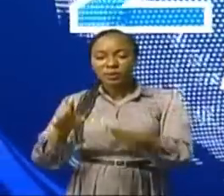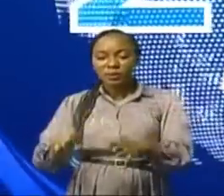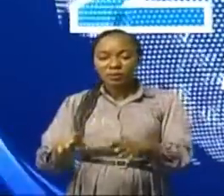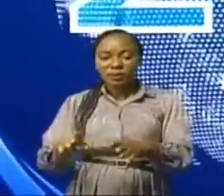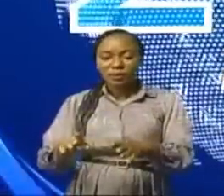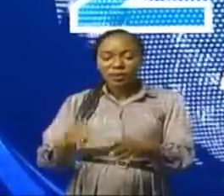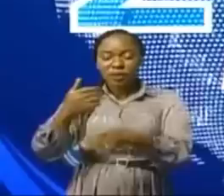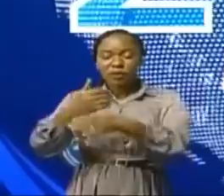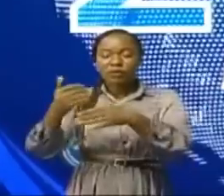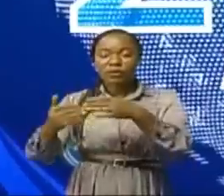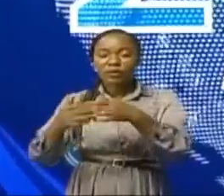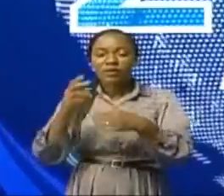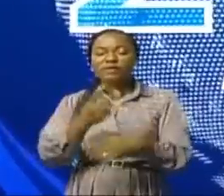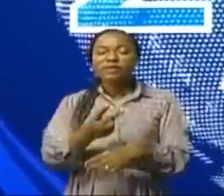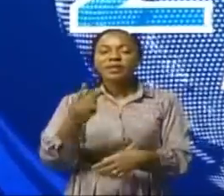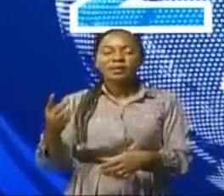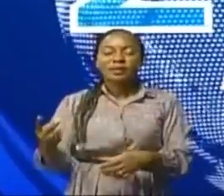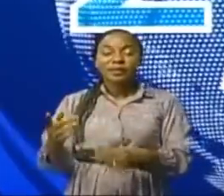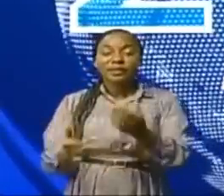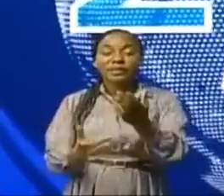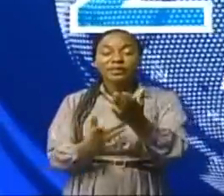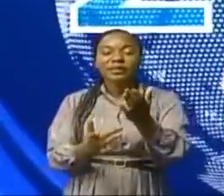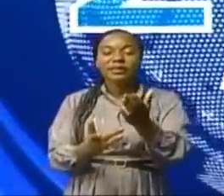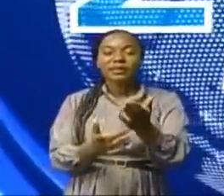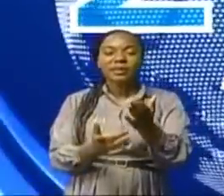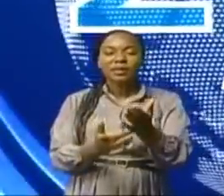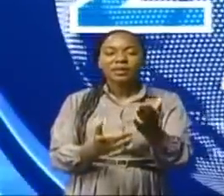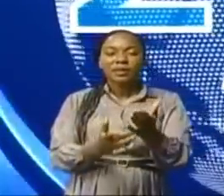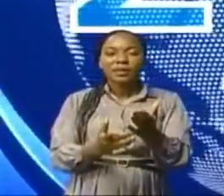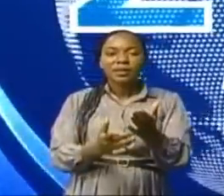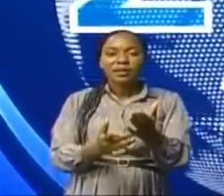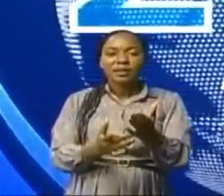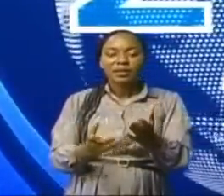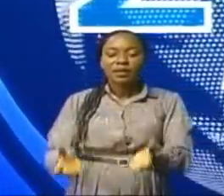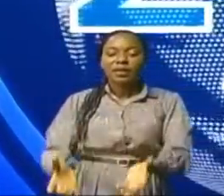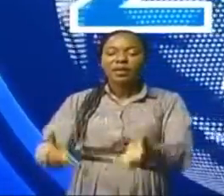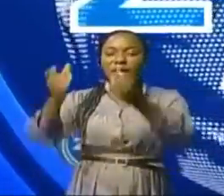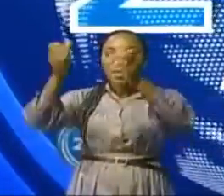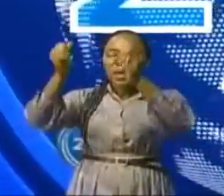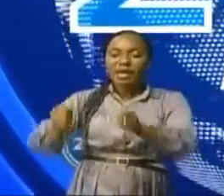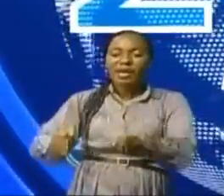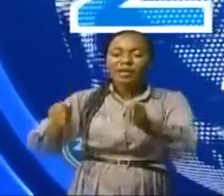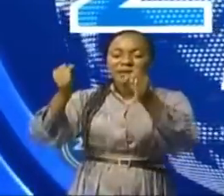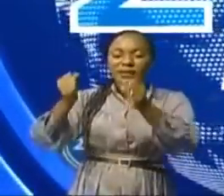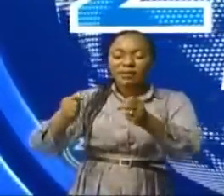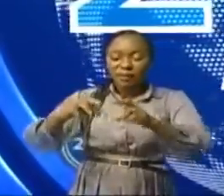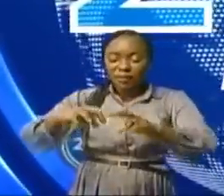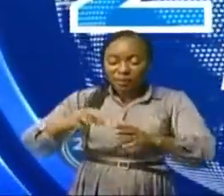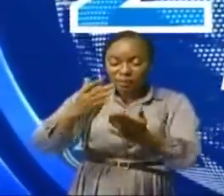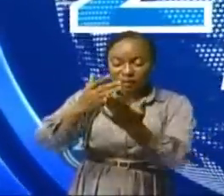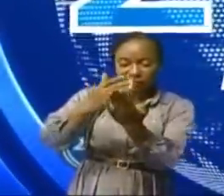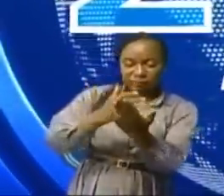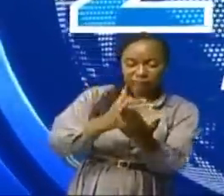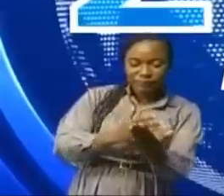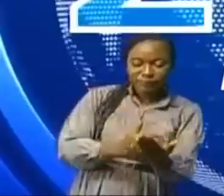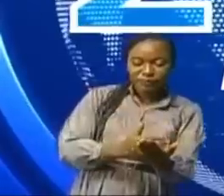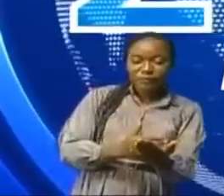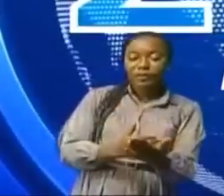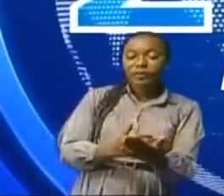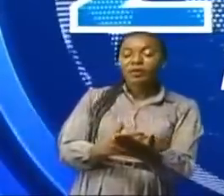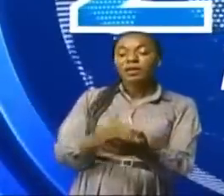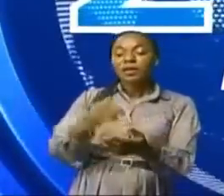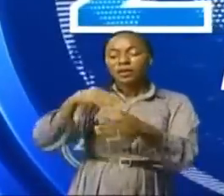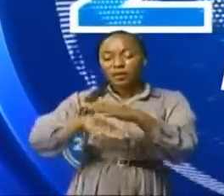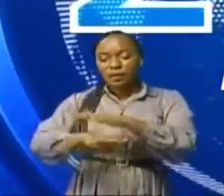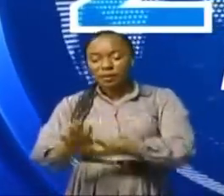de construction 22, assistant à la PZ et enregistrement des véhicules arrivant au dépotoir final à